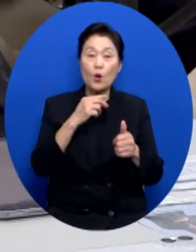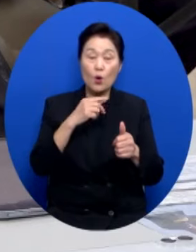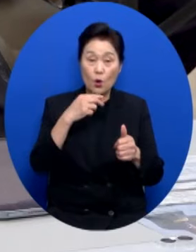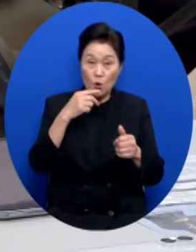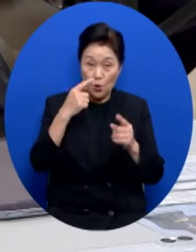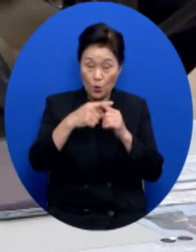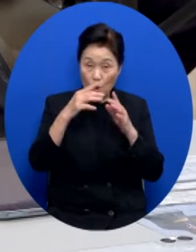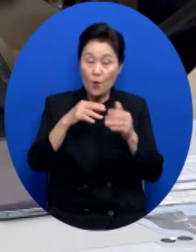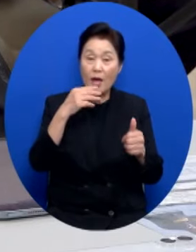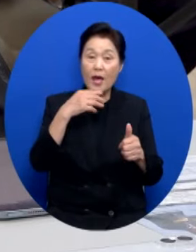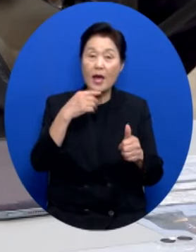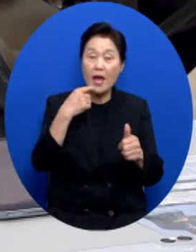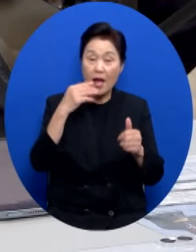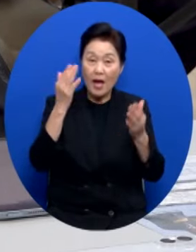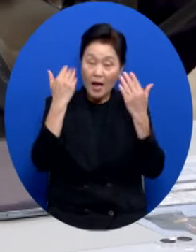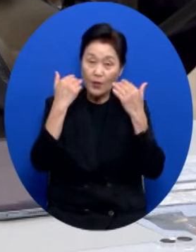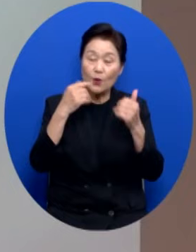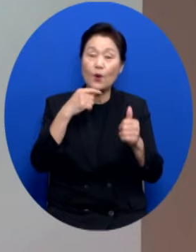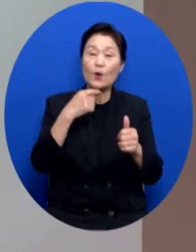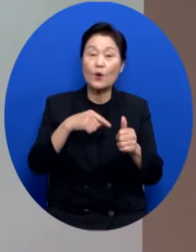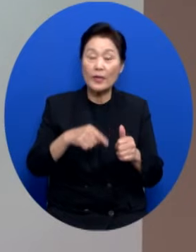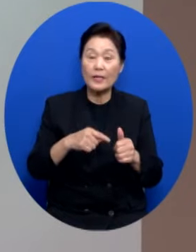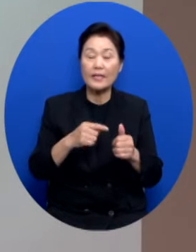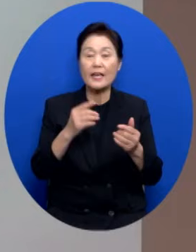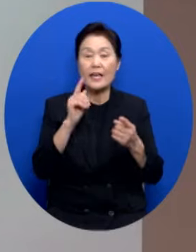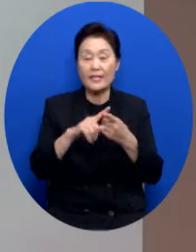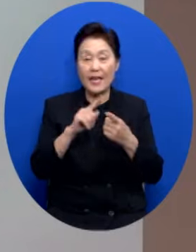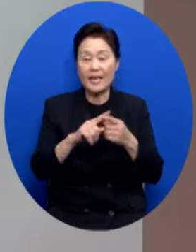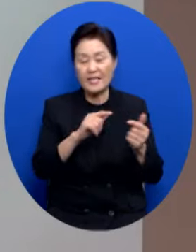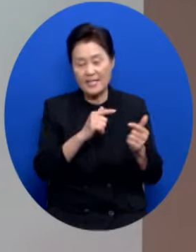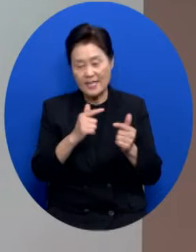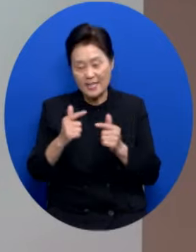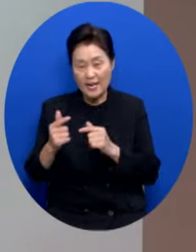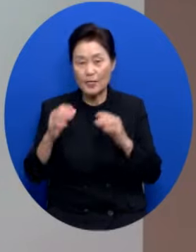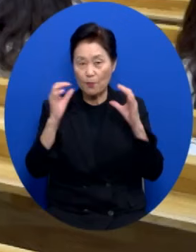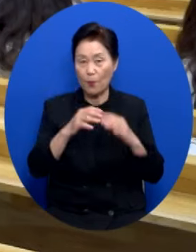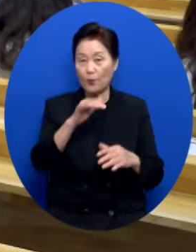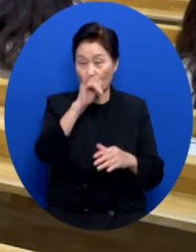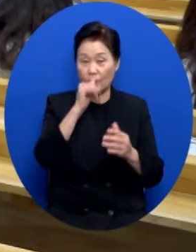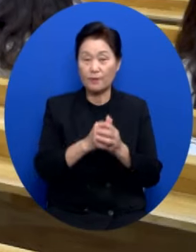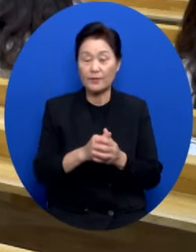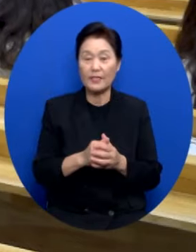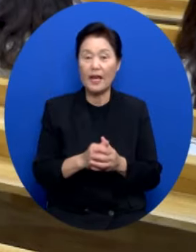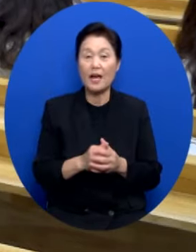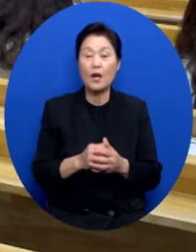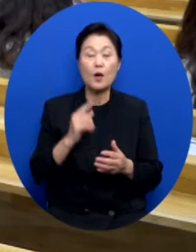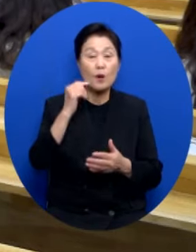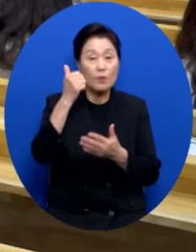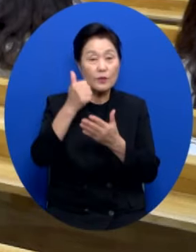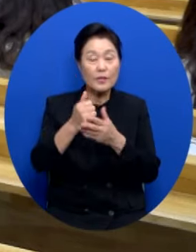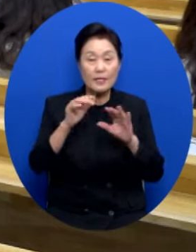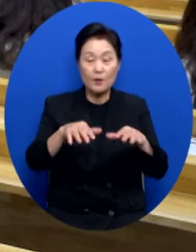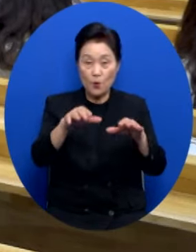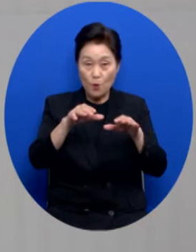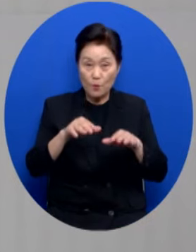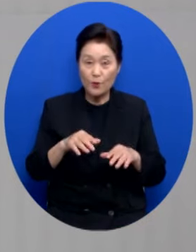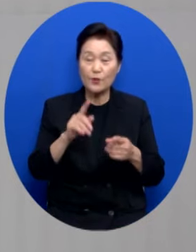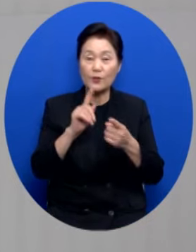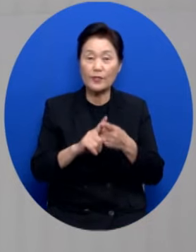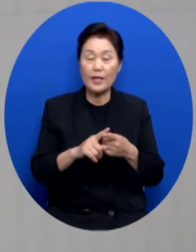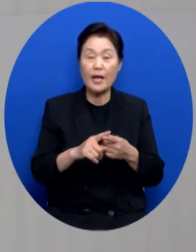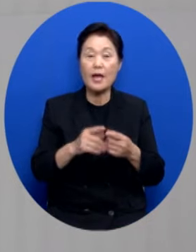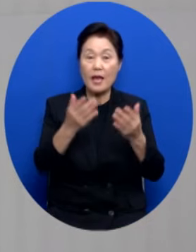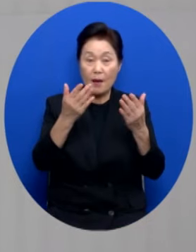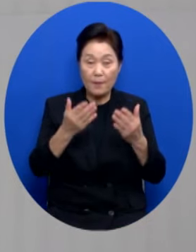전략을 공유하는 교역자 대상 세션도 마련됐습니다. 김종홍 더 온누리교회 목사는 이번 컨퍼런스에서 얻은